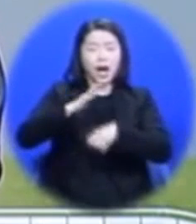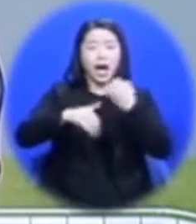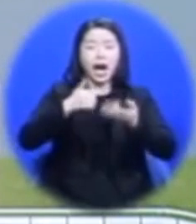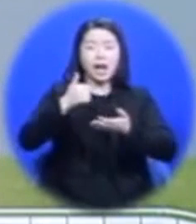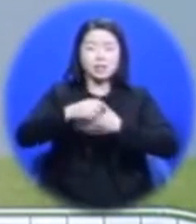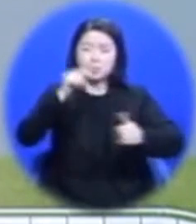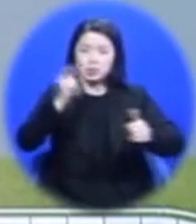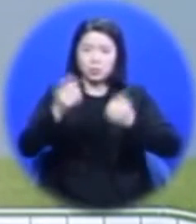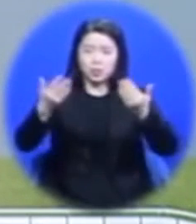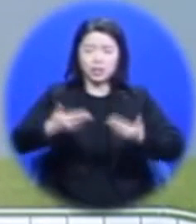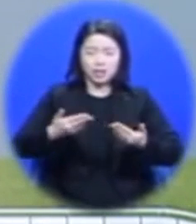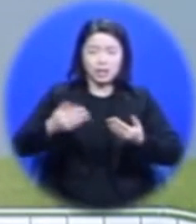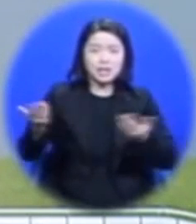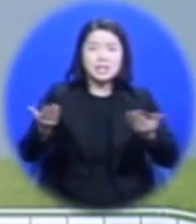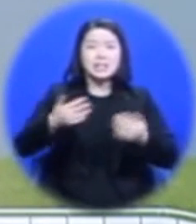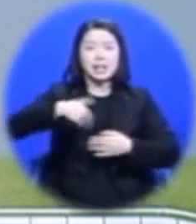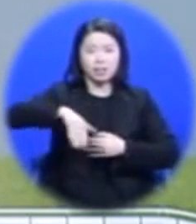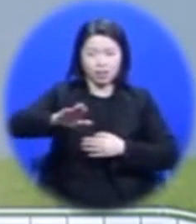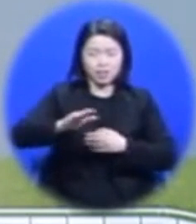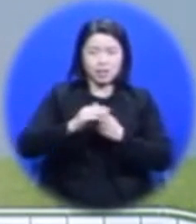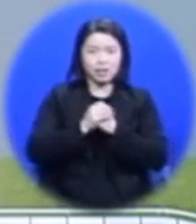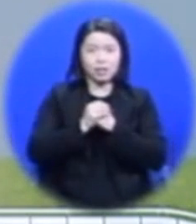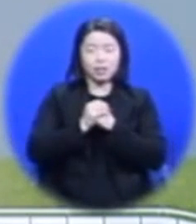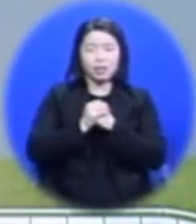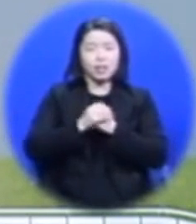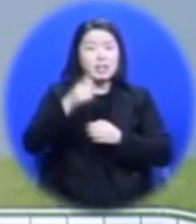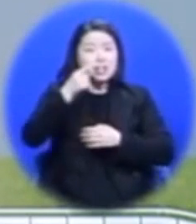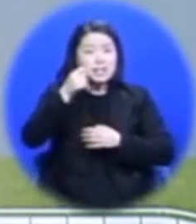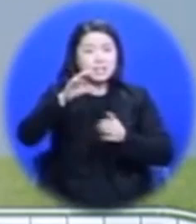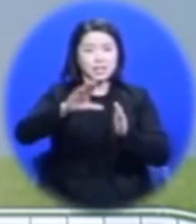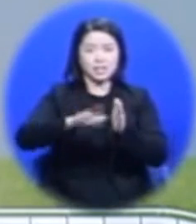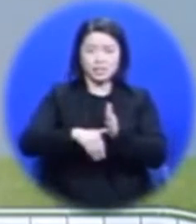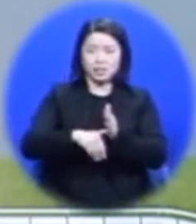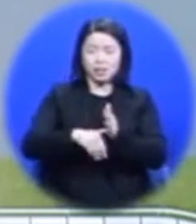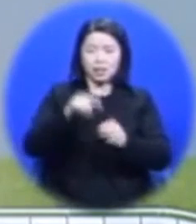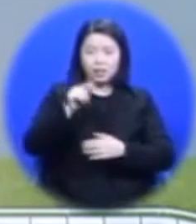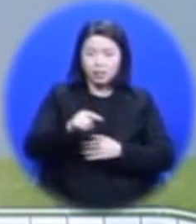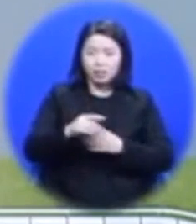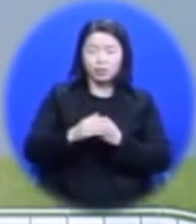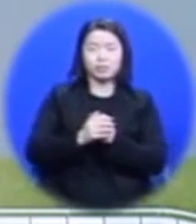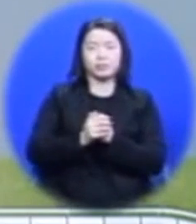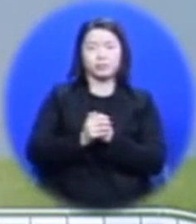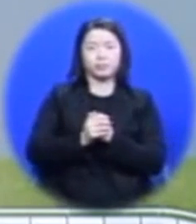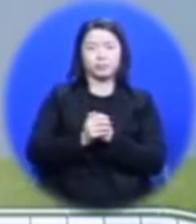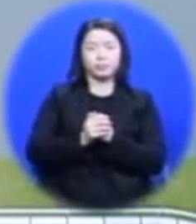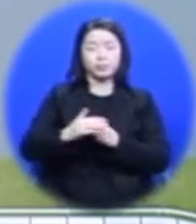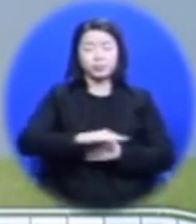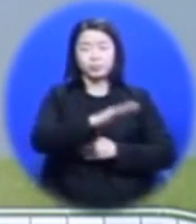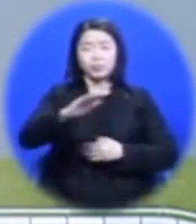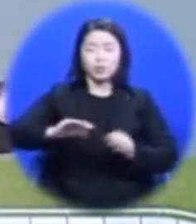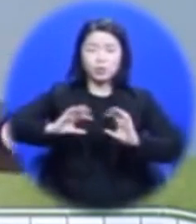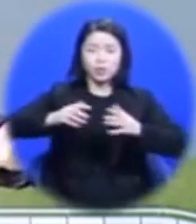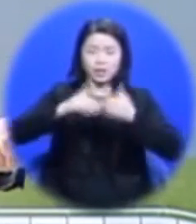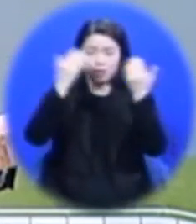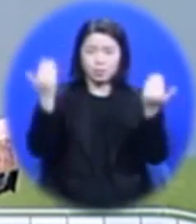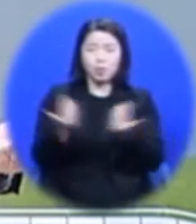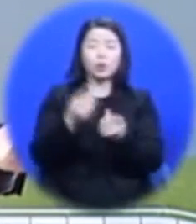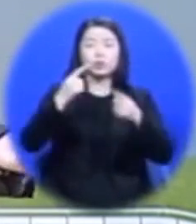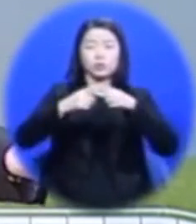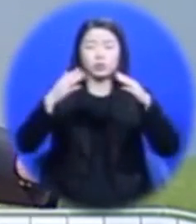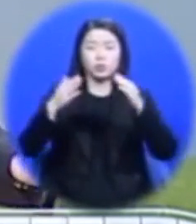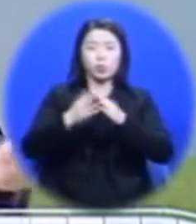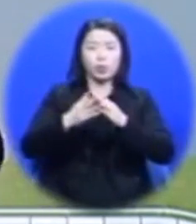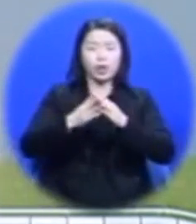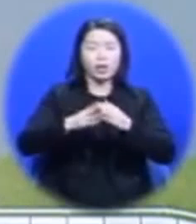강산에 일하러 가세요. 일제시대 때 이건 우리나라 모든 교회의